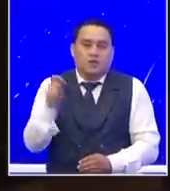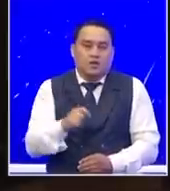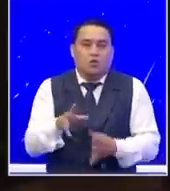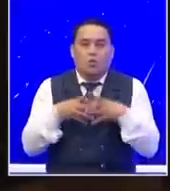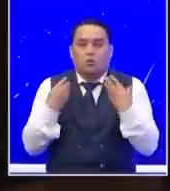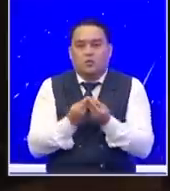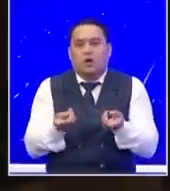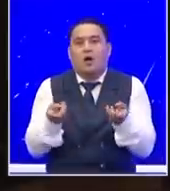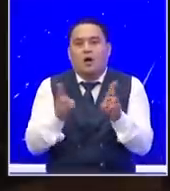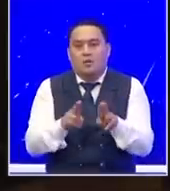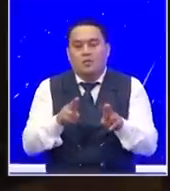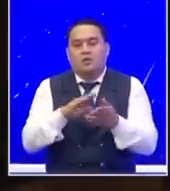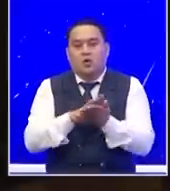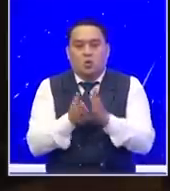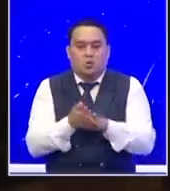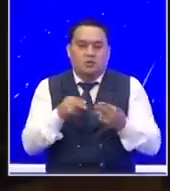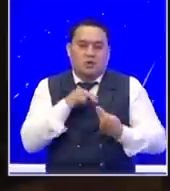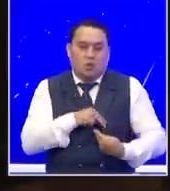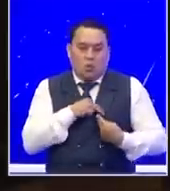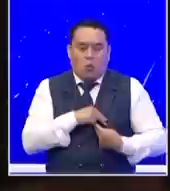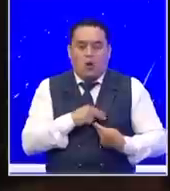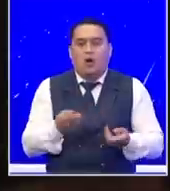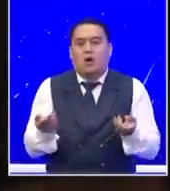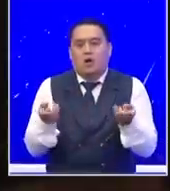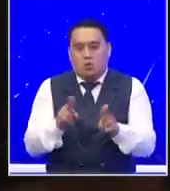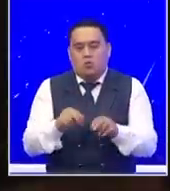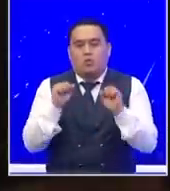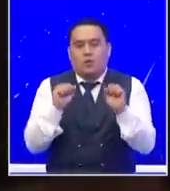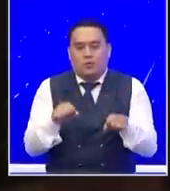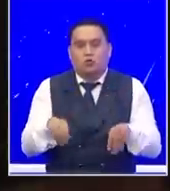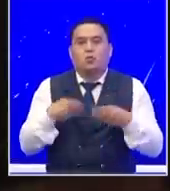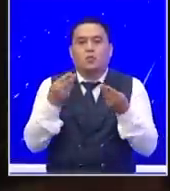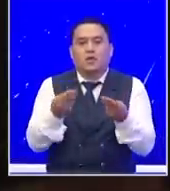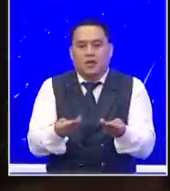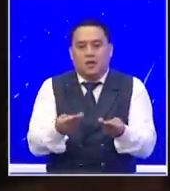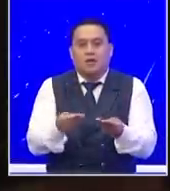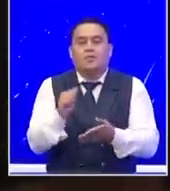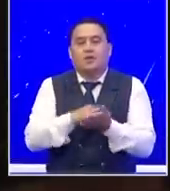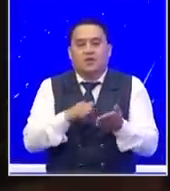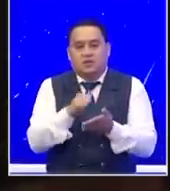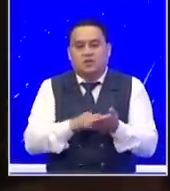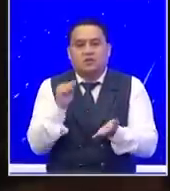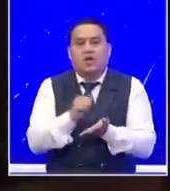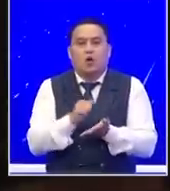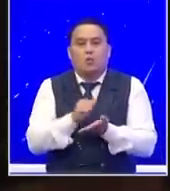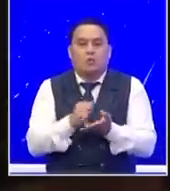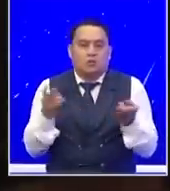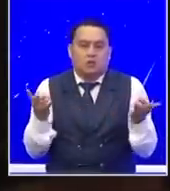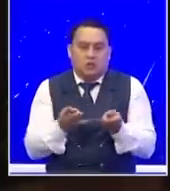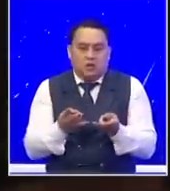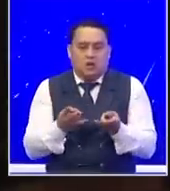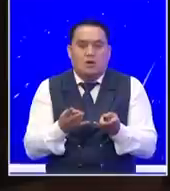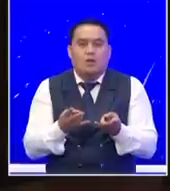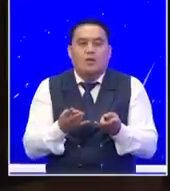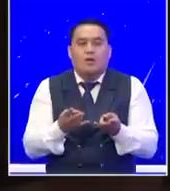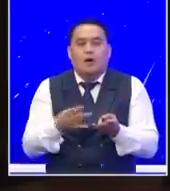отбасымен қалуға, еңбек шарты немесе қызмет көрсетуге қалуға мүмкіндік беріледі. Бірақ қалу себебін растайтын құжаттары болуы шарт. Мұнан